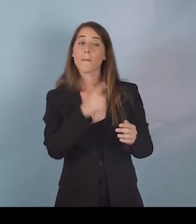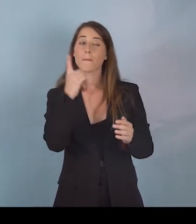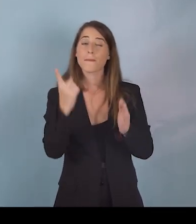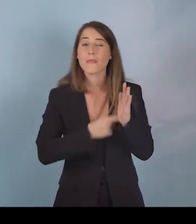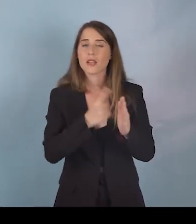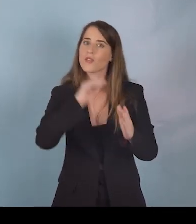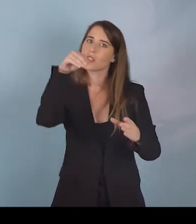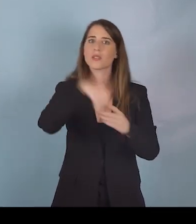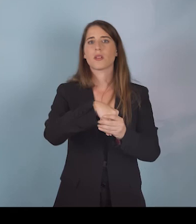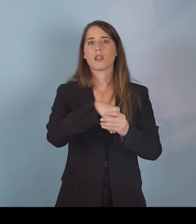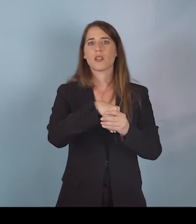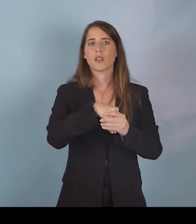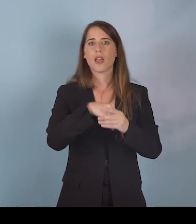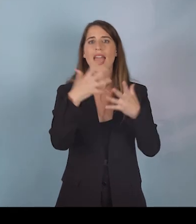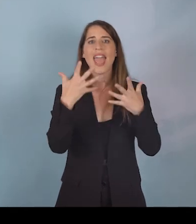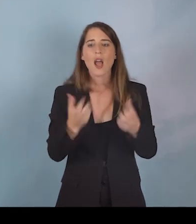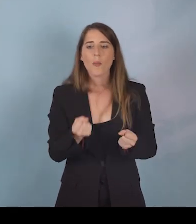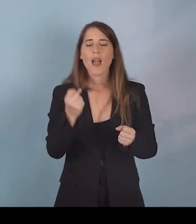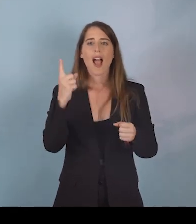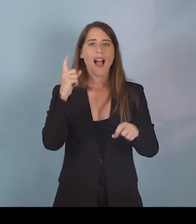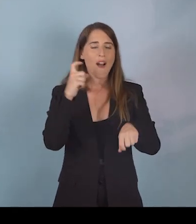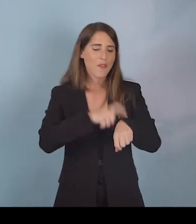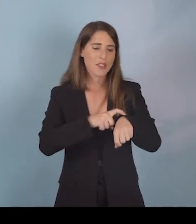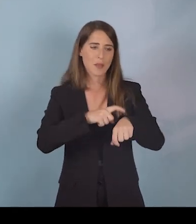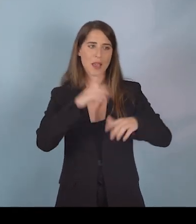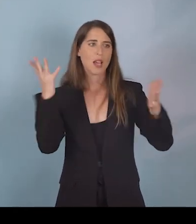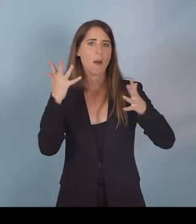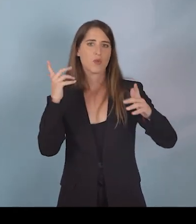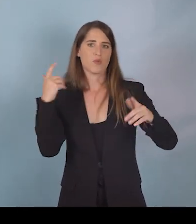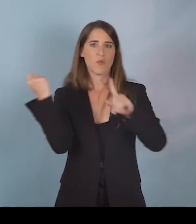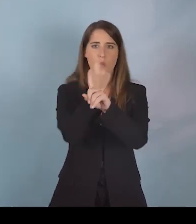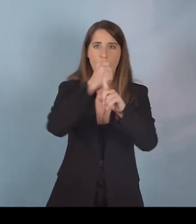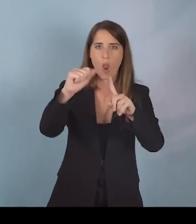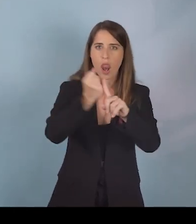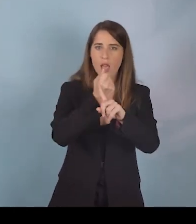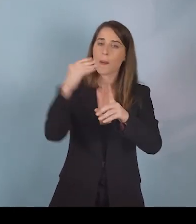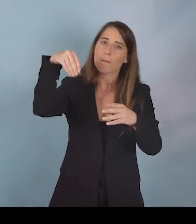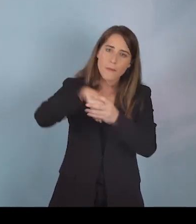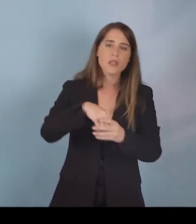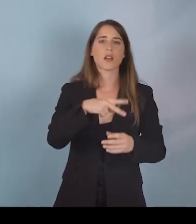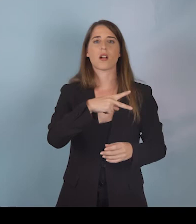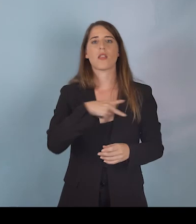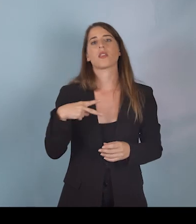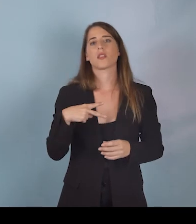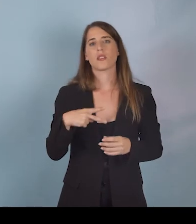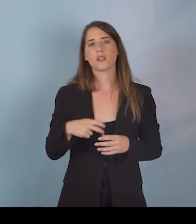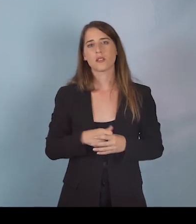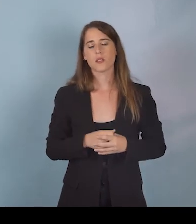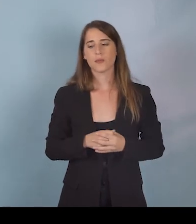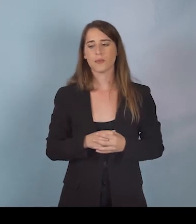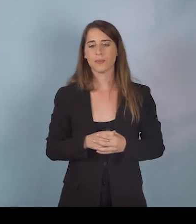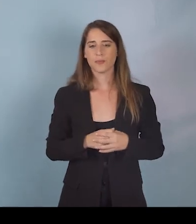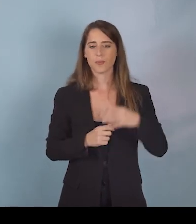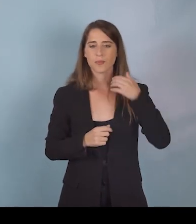το βλέπει, δεν κάνει τίποτα απολύτως. Σε κάποιες περιπτώσεις ακόμα και συμμετέχει. Δηλαδή, έχουμε μια συμμετοχή και μαθητών